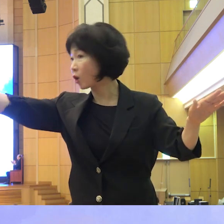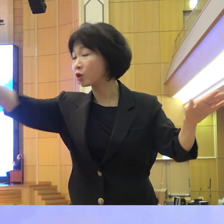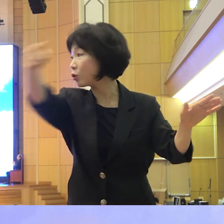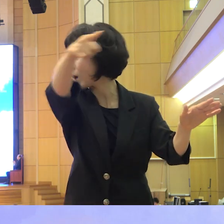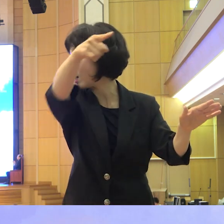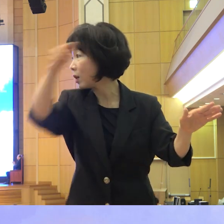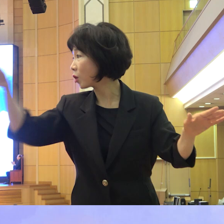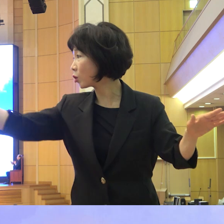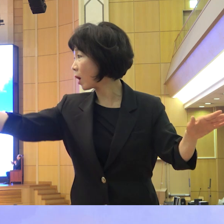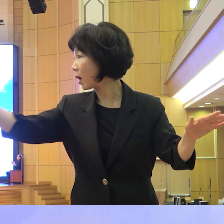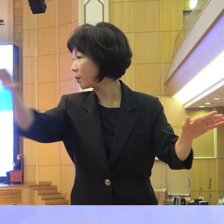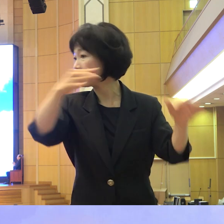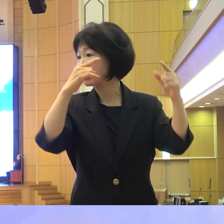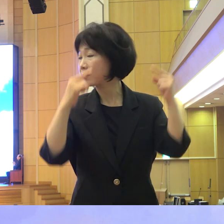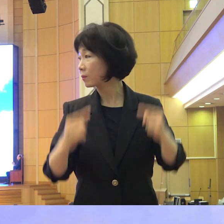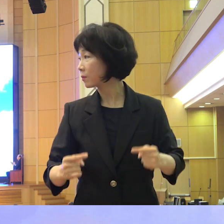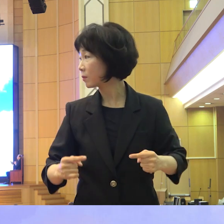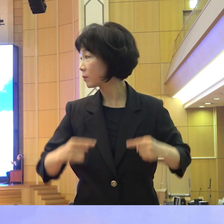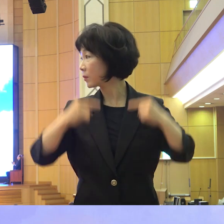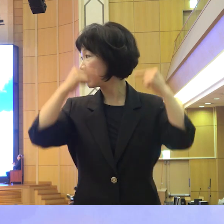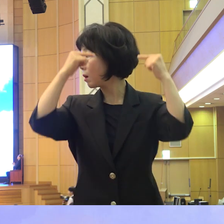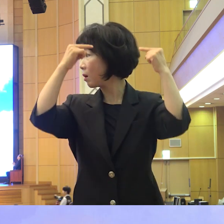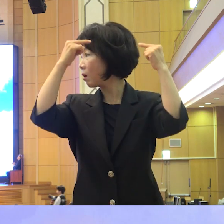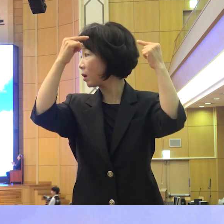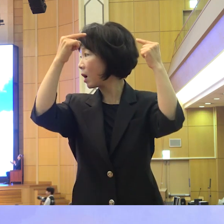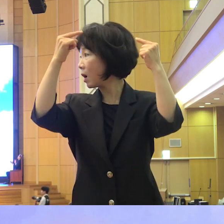문을 여시고